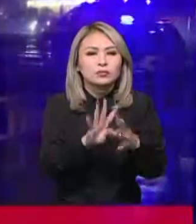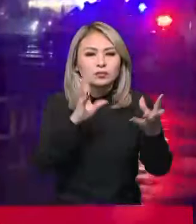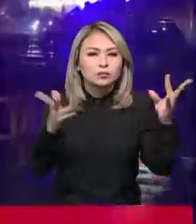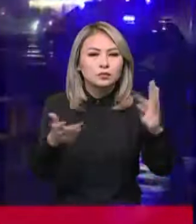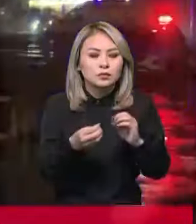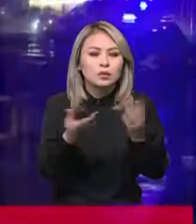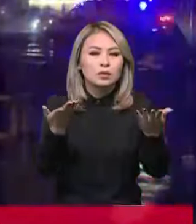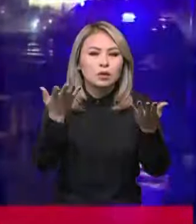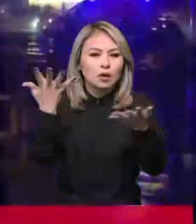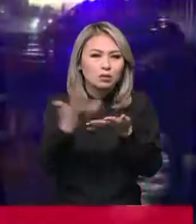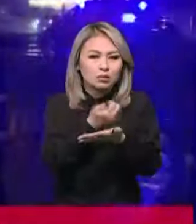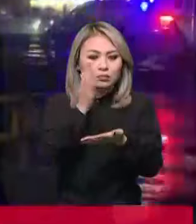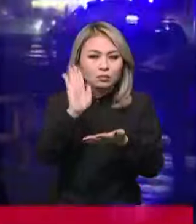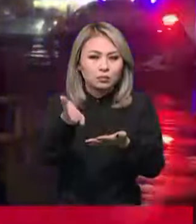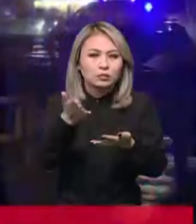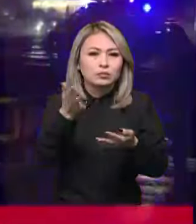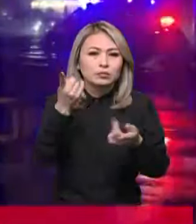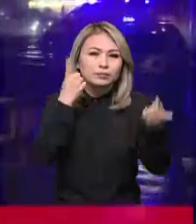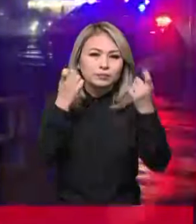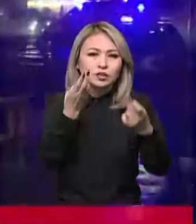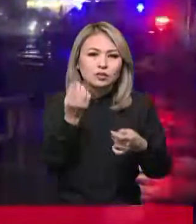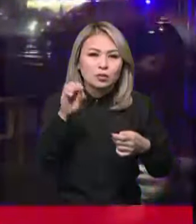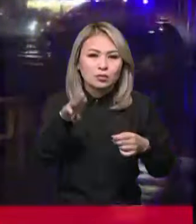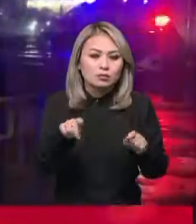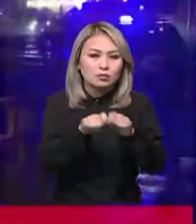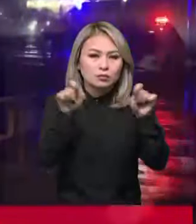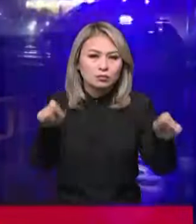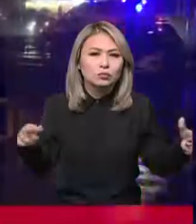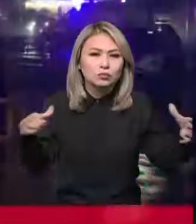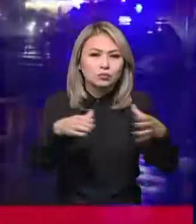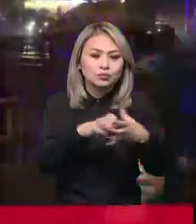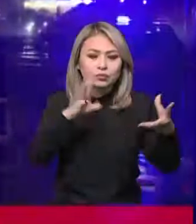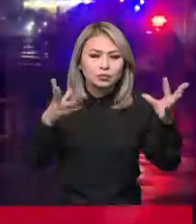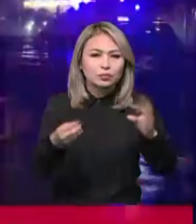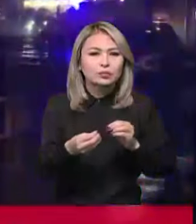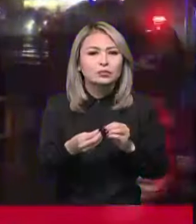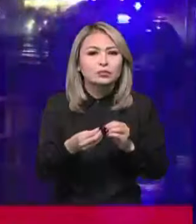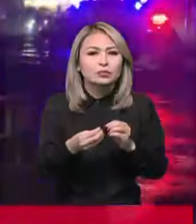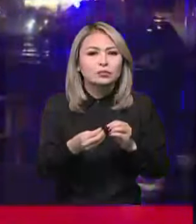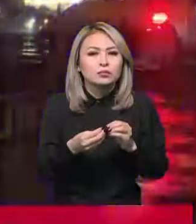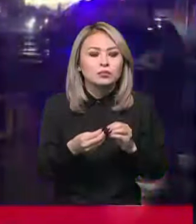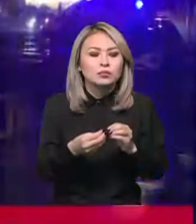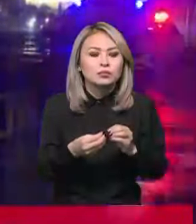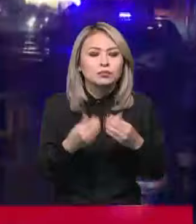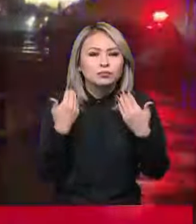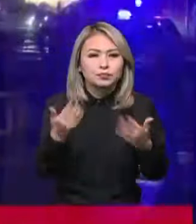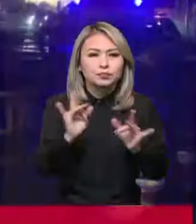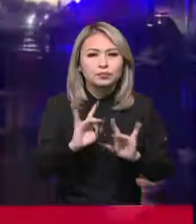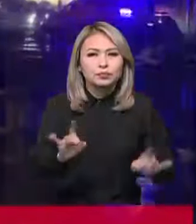анықталатын болады. Қазір енді осы жерде арнайы штаб құрылып, өз жұмысын атқарып жатыр. Мендегі ақпарат, Жанар,